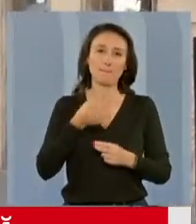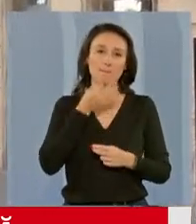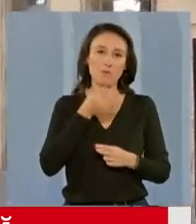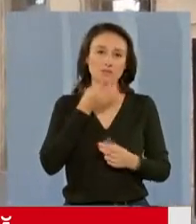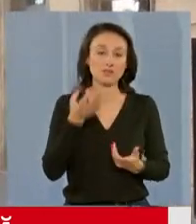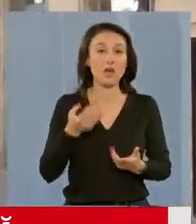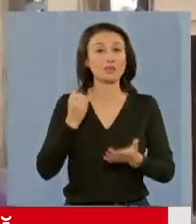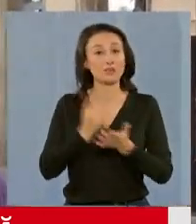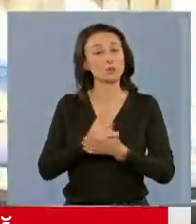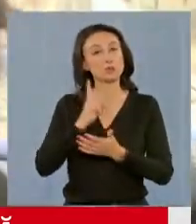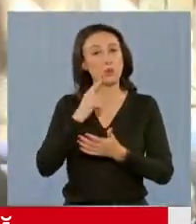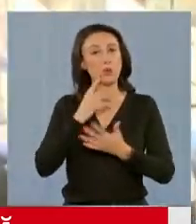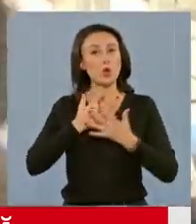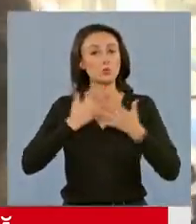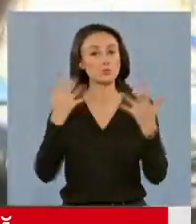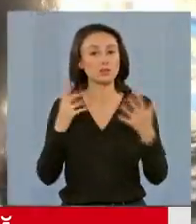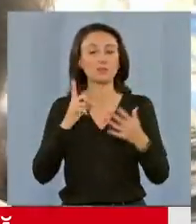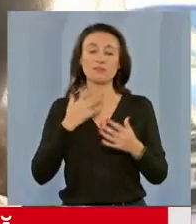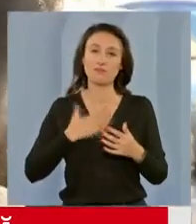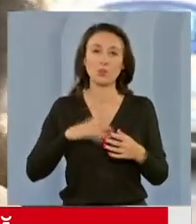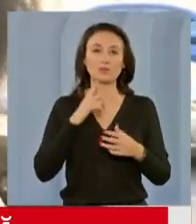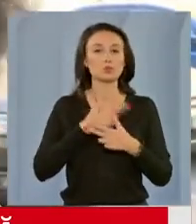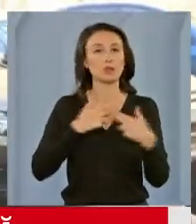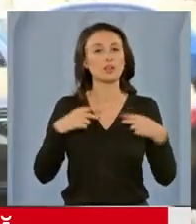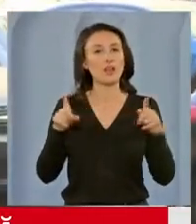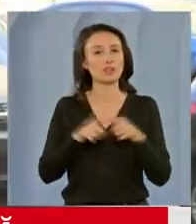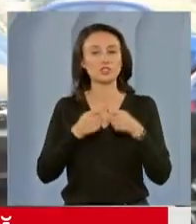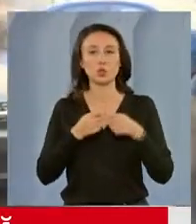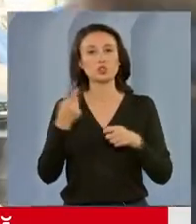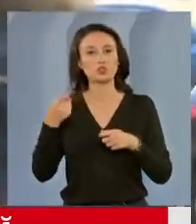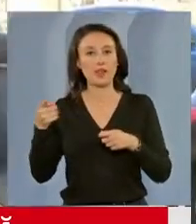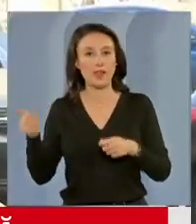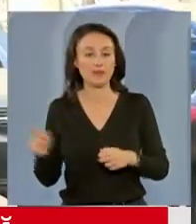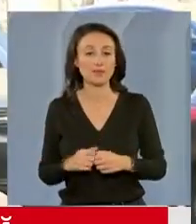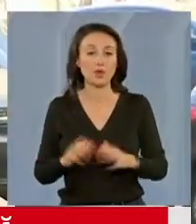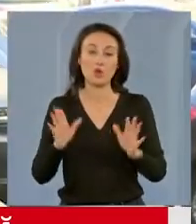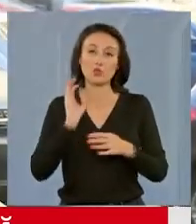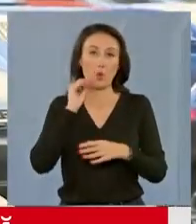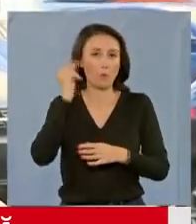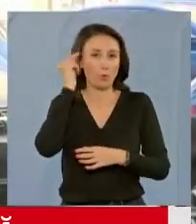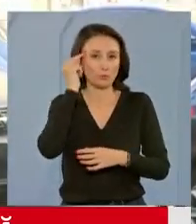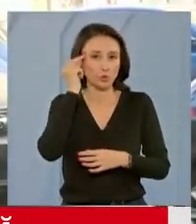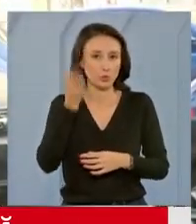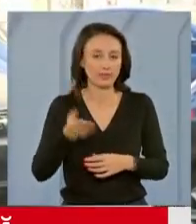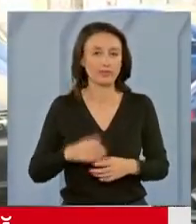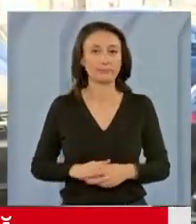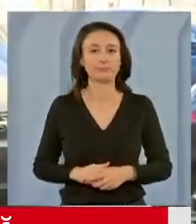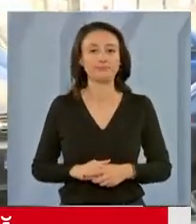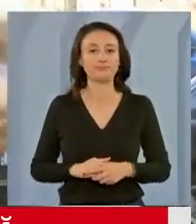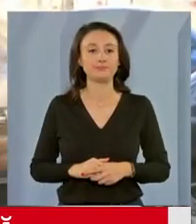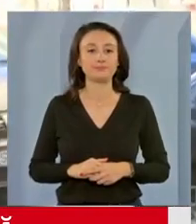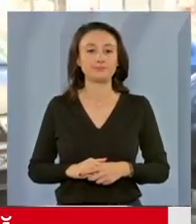dar adevărul trebuie să iasă la lumină. Îmi doresc să fie judecat la fel ca toți ceilalți, ca orice om de rând, da?